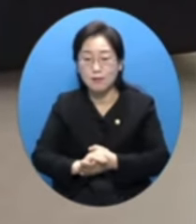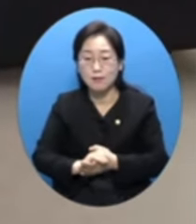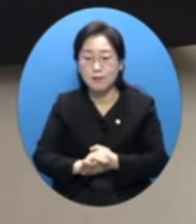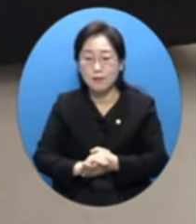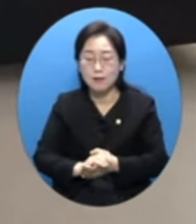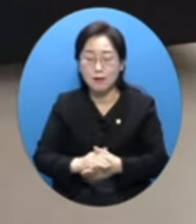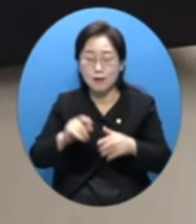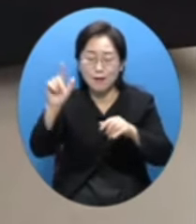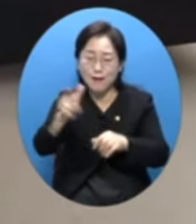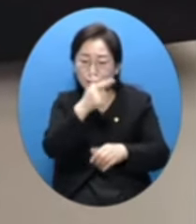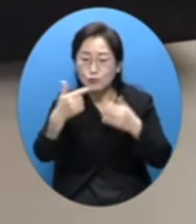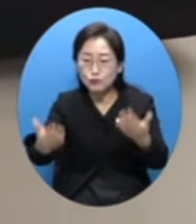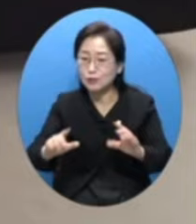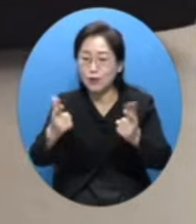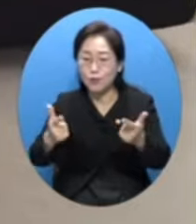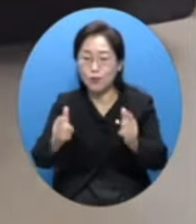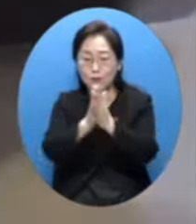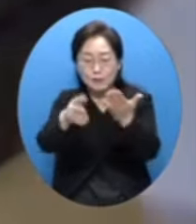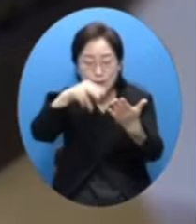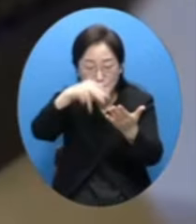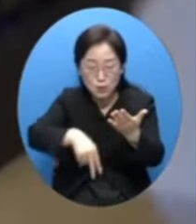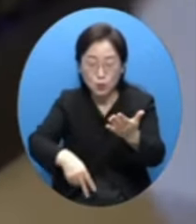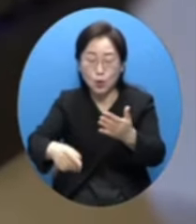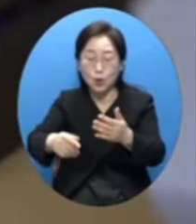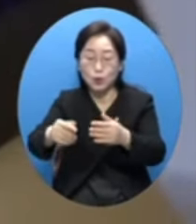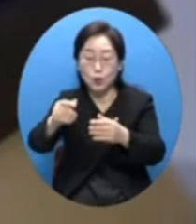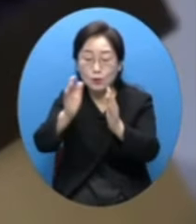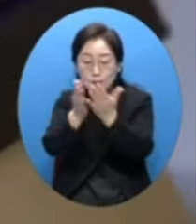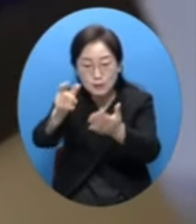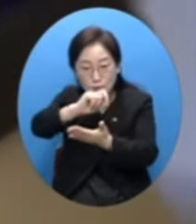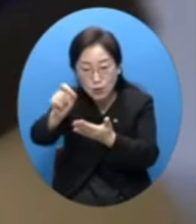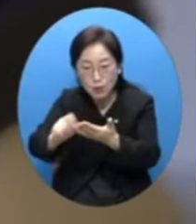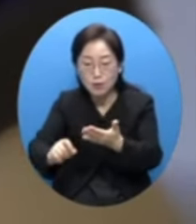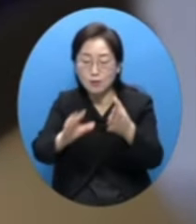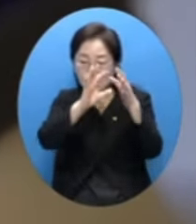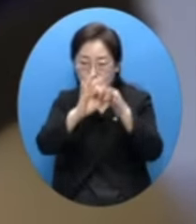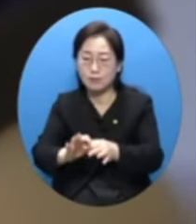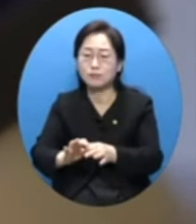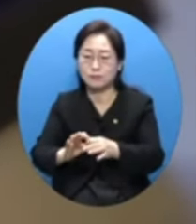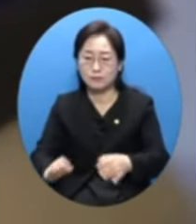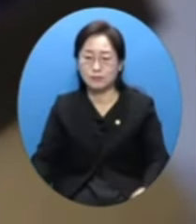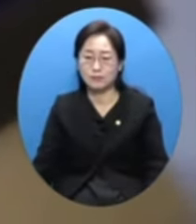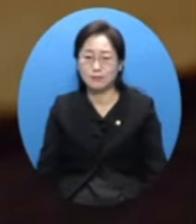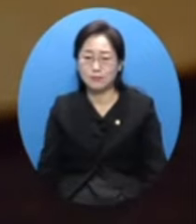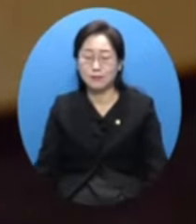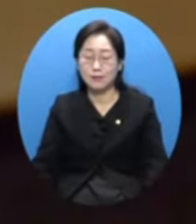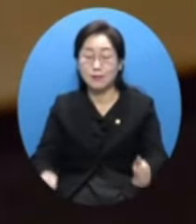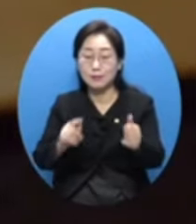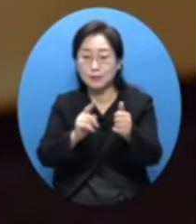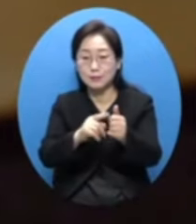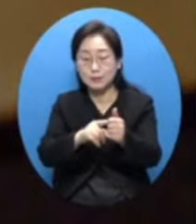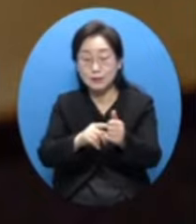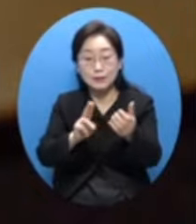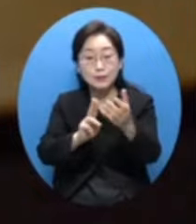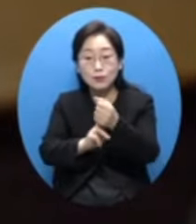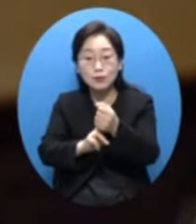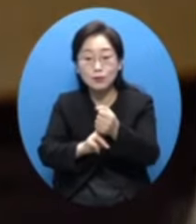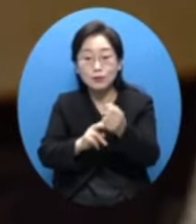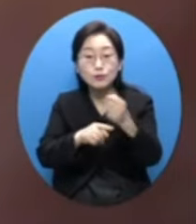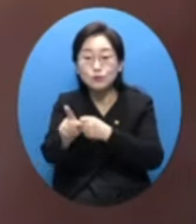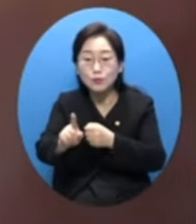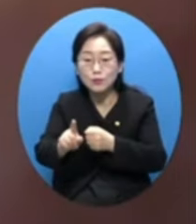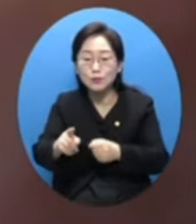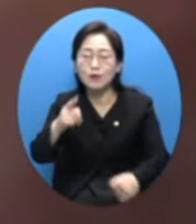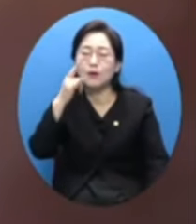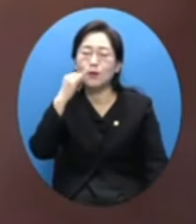하루도 쉬지 않고 책을 보고 또 글을 쓰면서 도전하고 또 도전해 나갔습니다 이러한 기적 가능했던 것은 그의